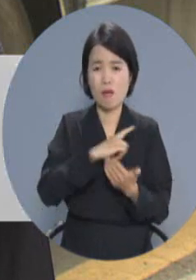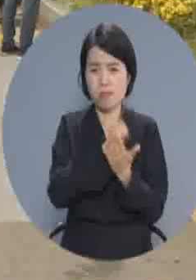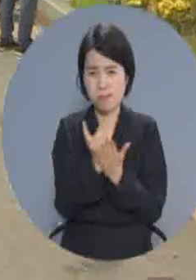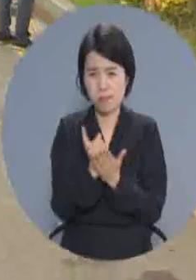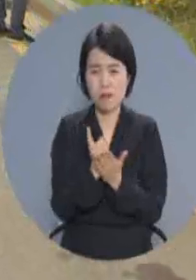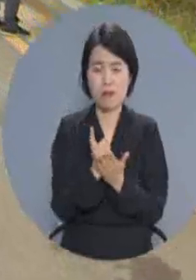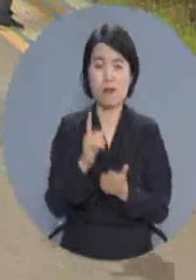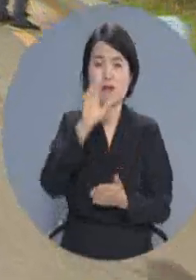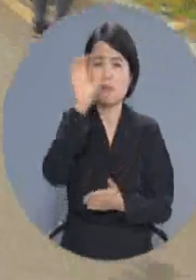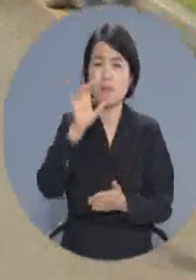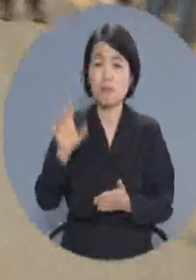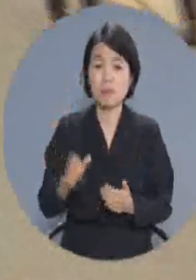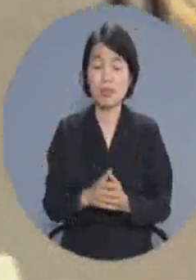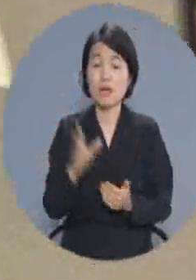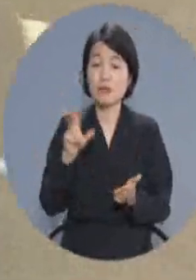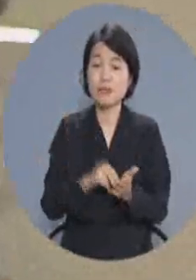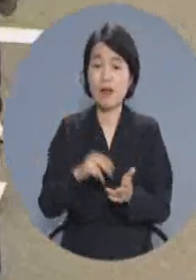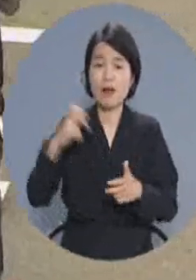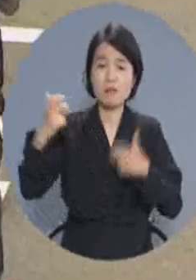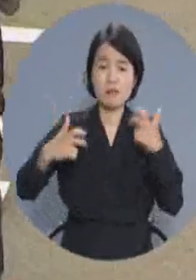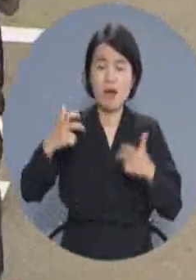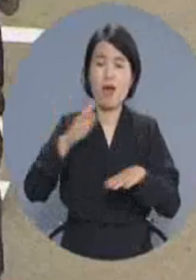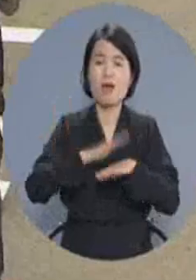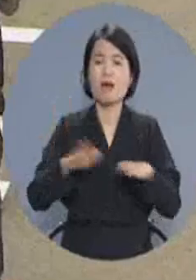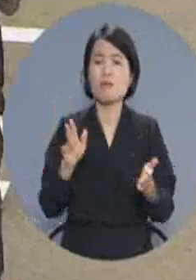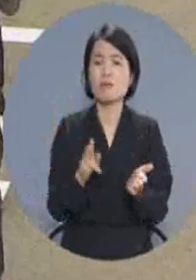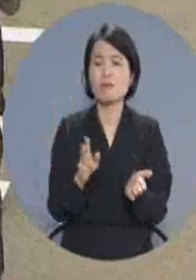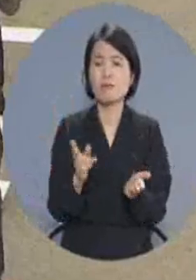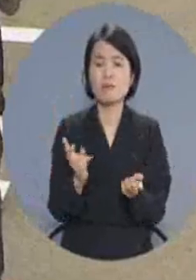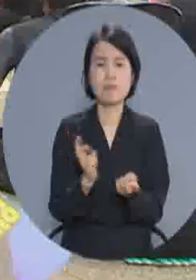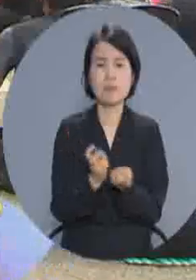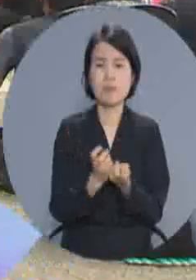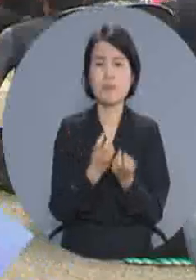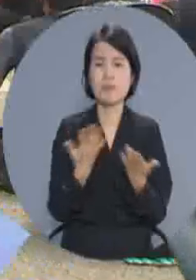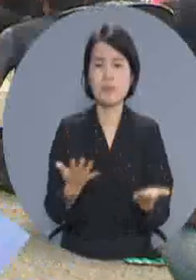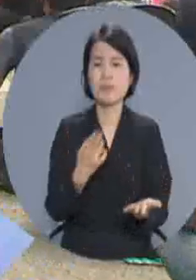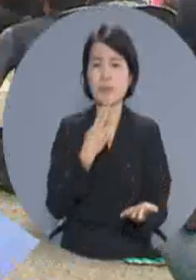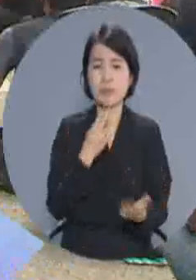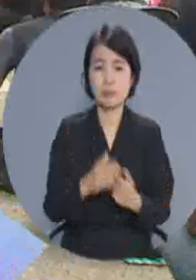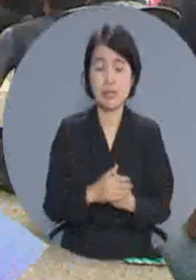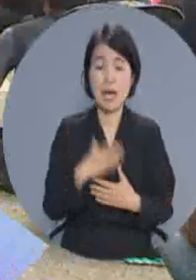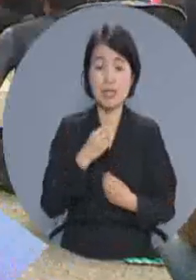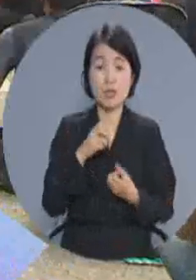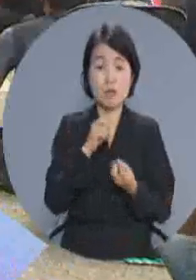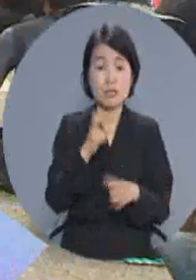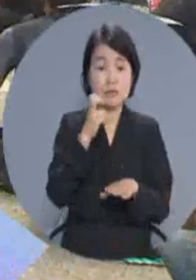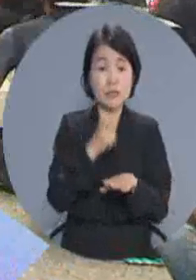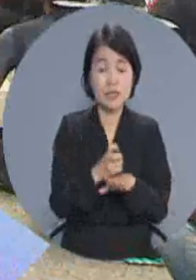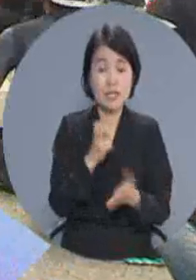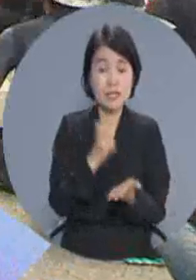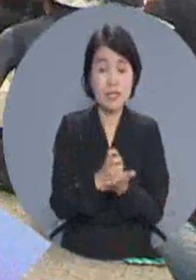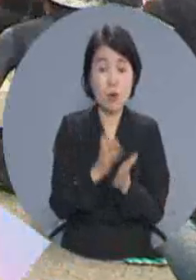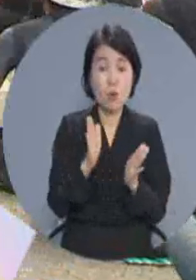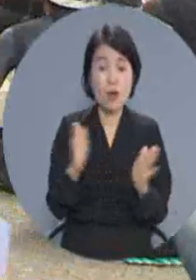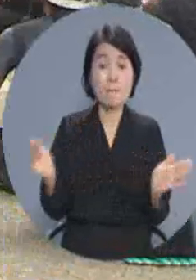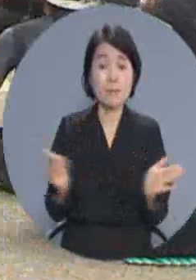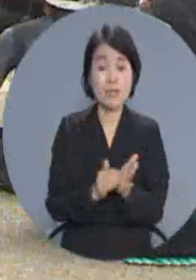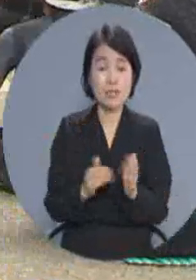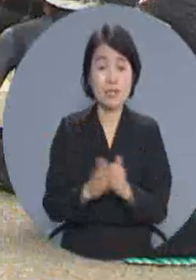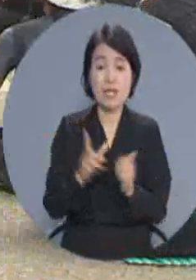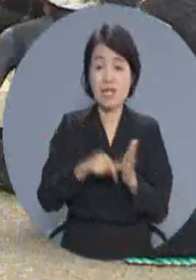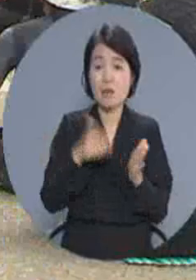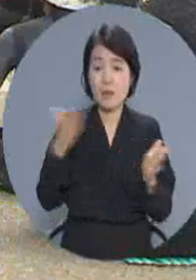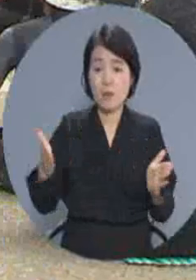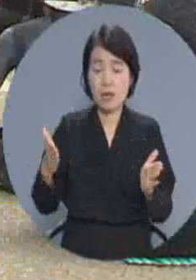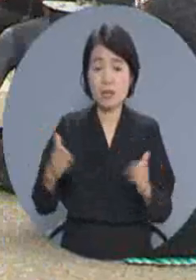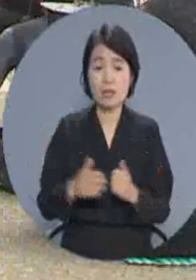되고. 문제는 대치만 있고 해법은 없다는 점입니다. 안전 운임제는 올해로 끝이지만 기한 연장이나